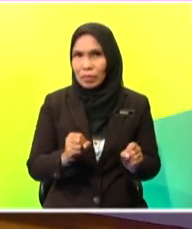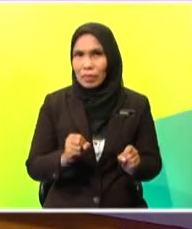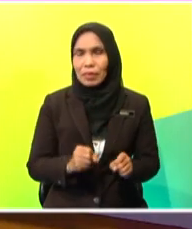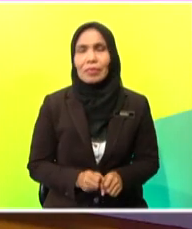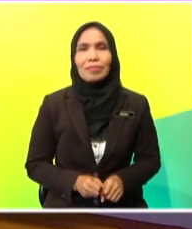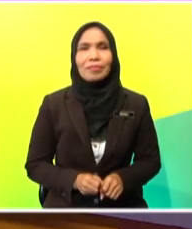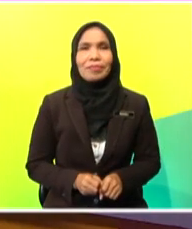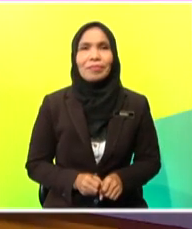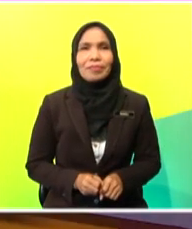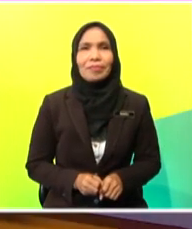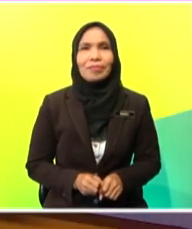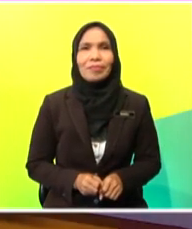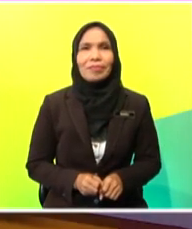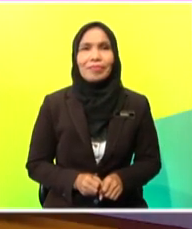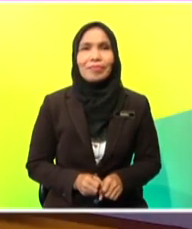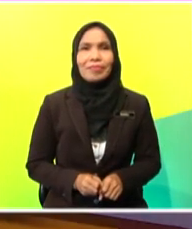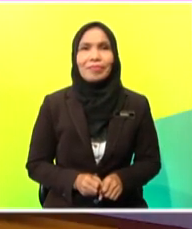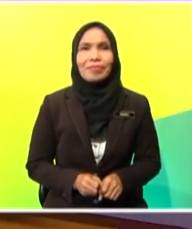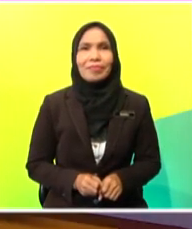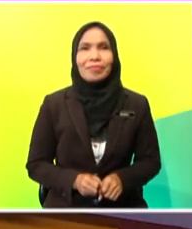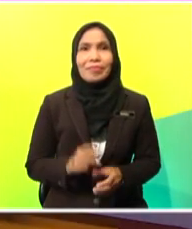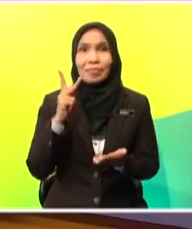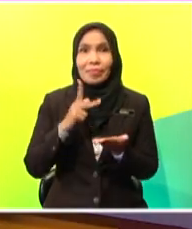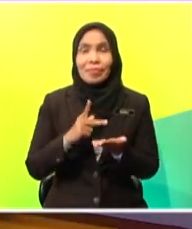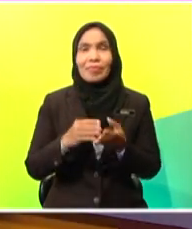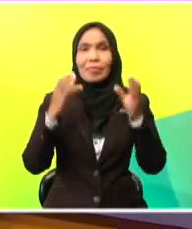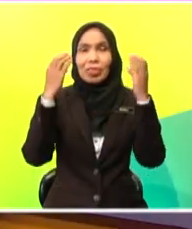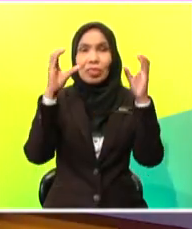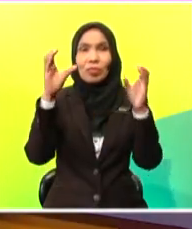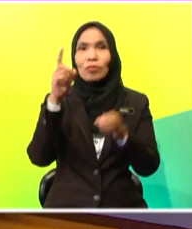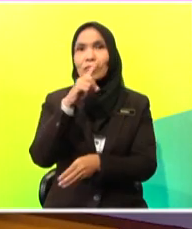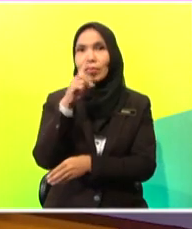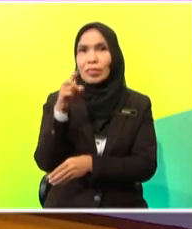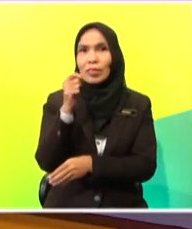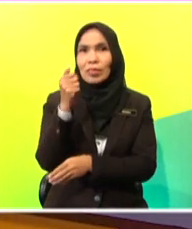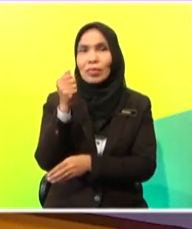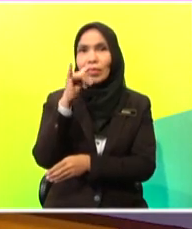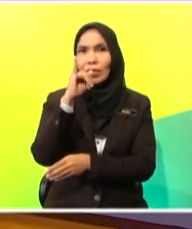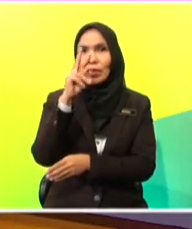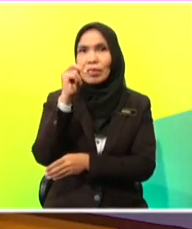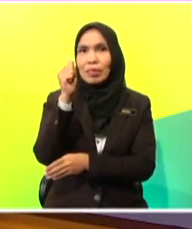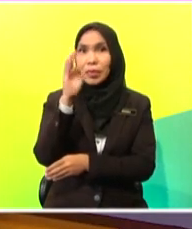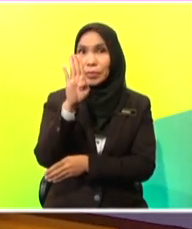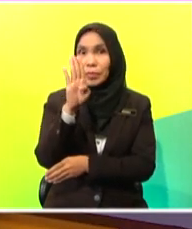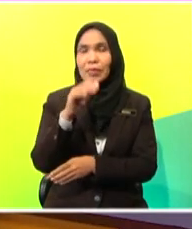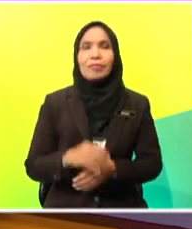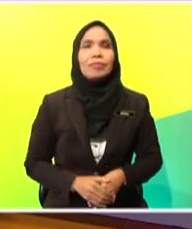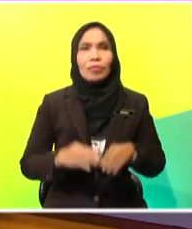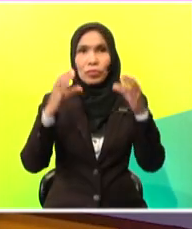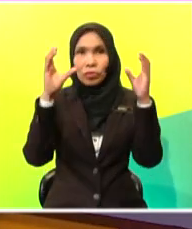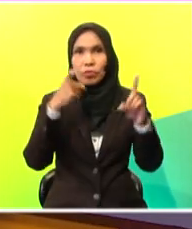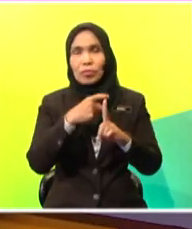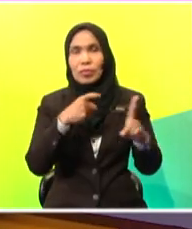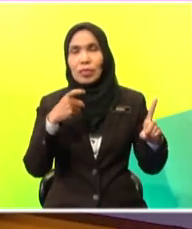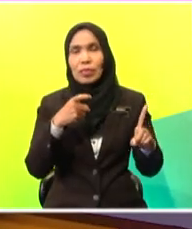sebelah sini ini dia saya Perkenalkan cek gu Zainab Abubakar atau zakarya merupakan guru daripada